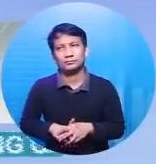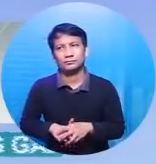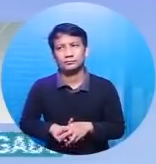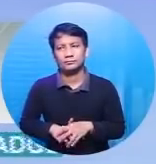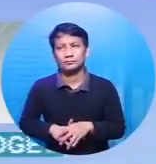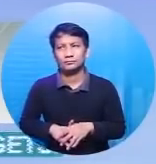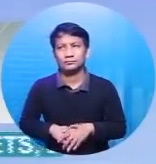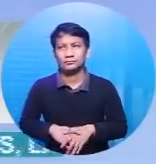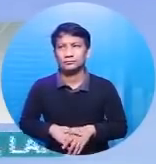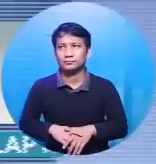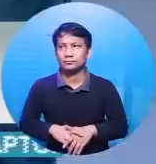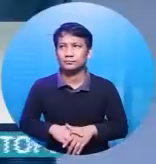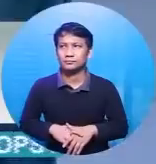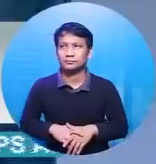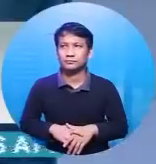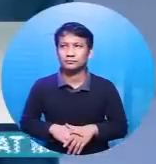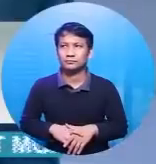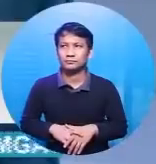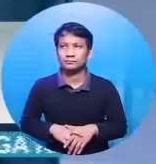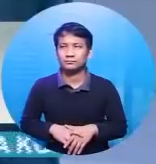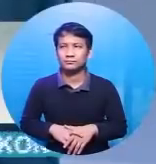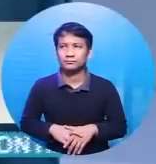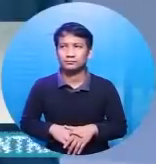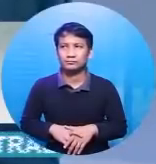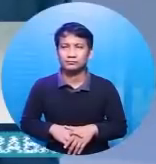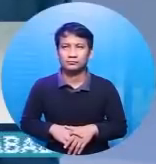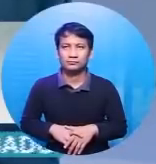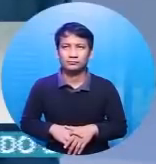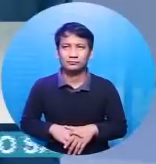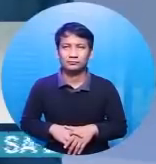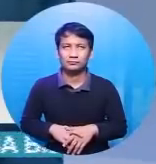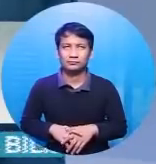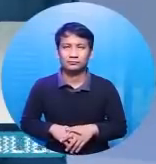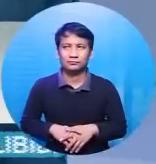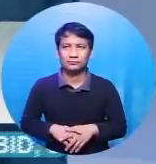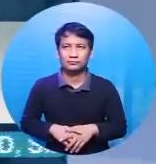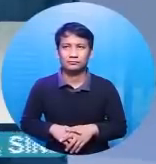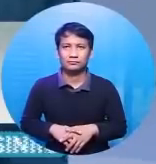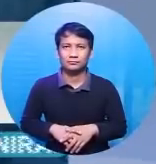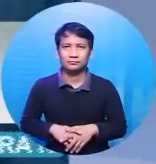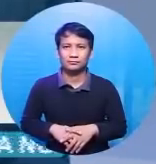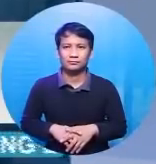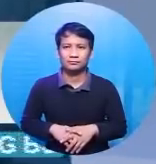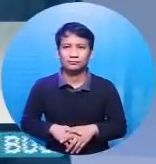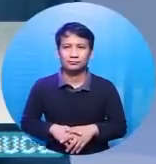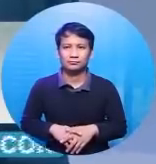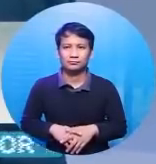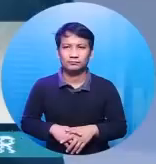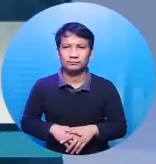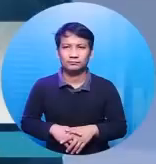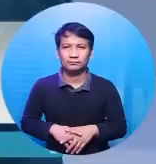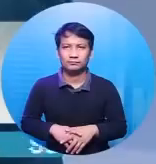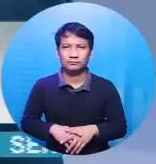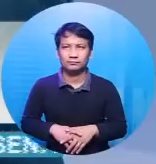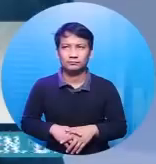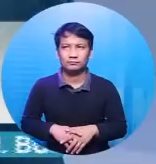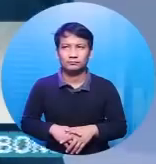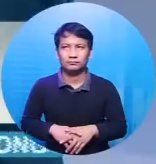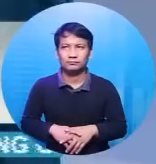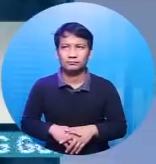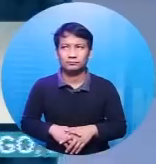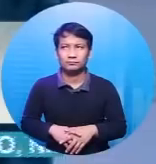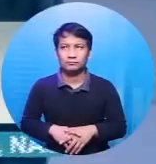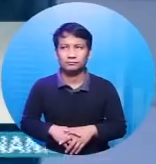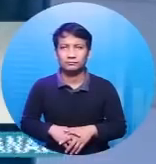Benguet. Benguet. Please, please, please, parang awa mo na. Nako po. Nako po.